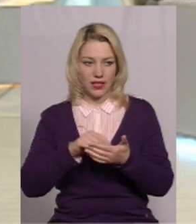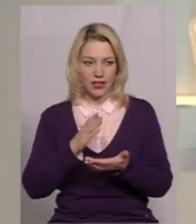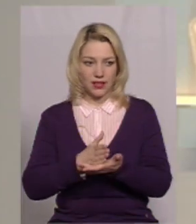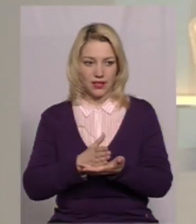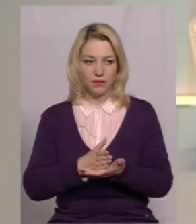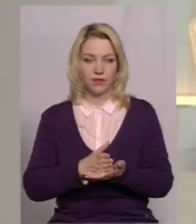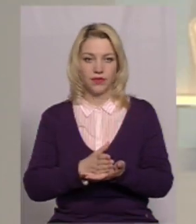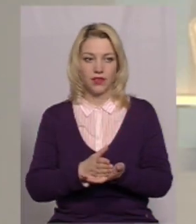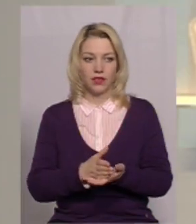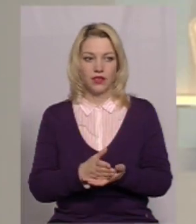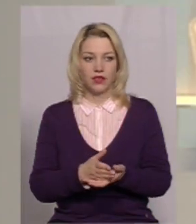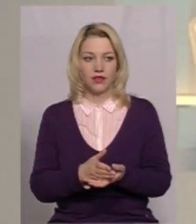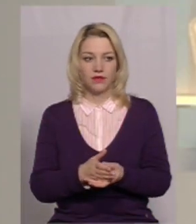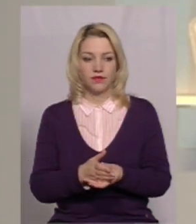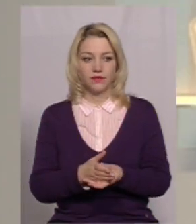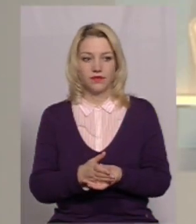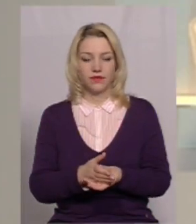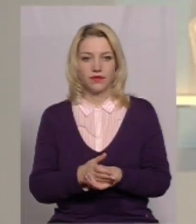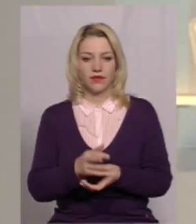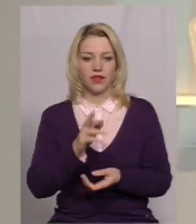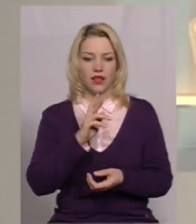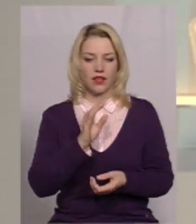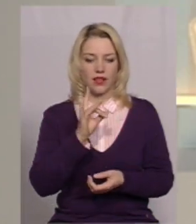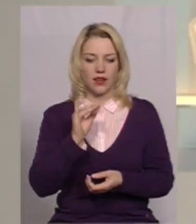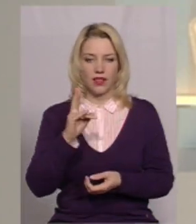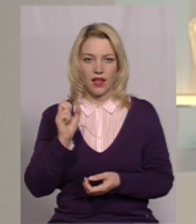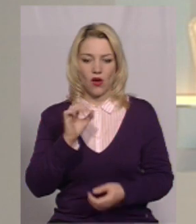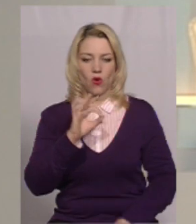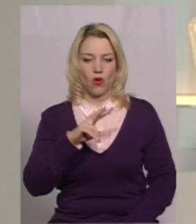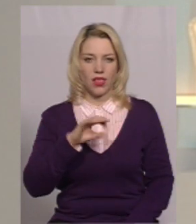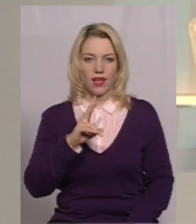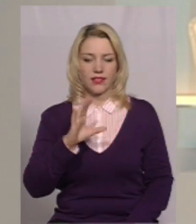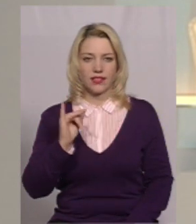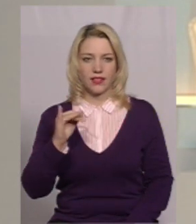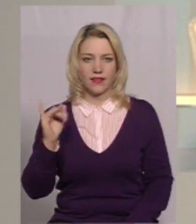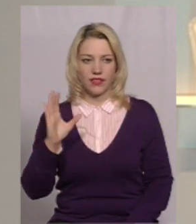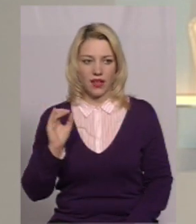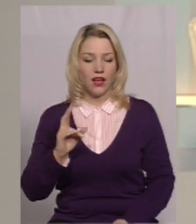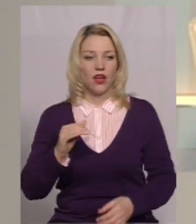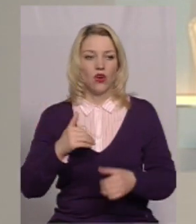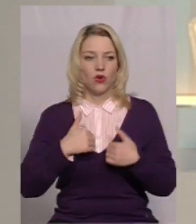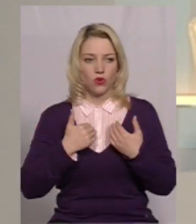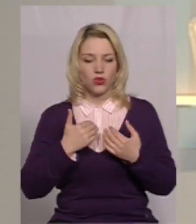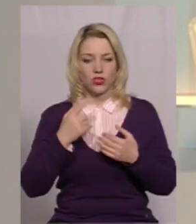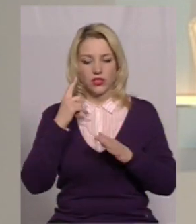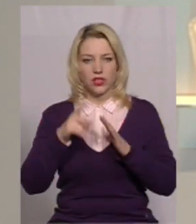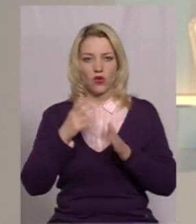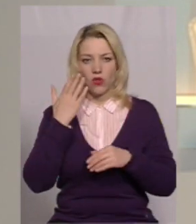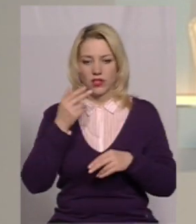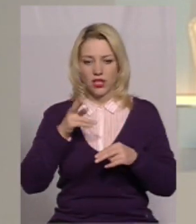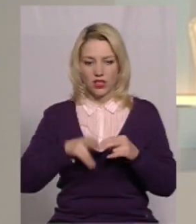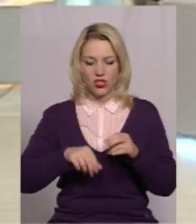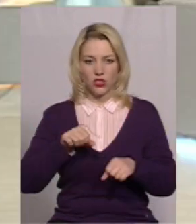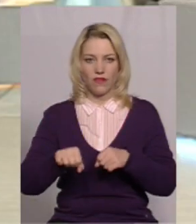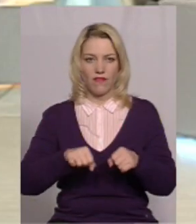Є таке запитання від Ірини Алексєєвої, яка хоче дізнатись, коли закінчать велодоріжку